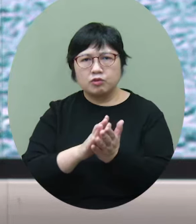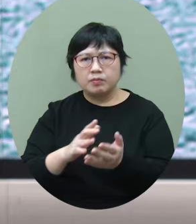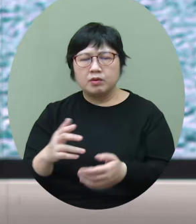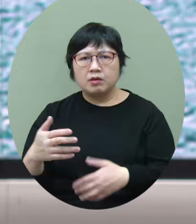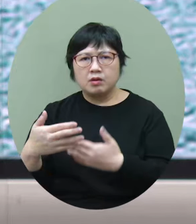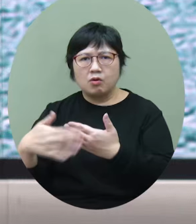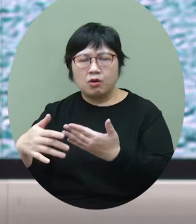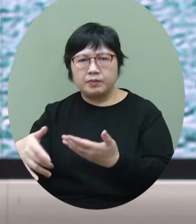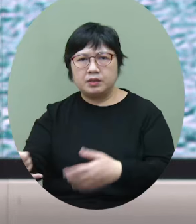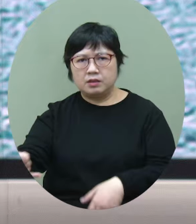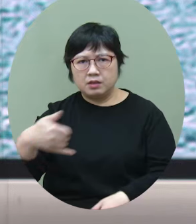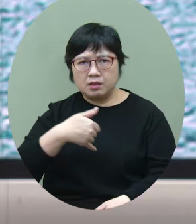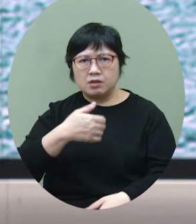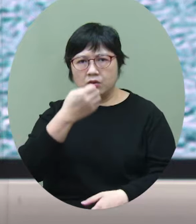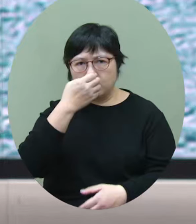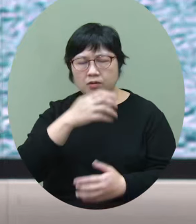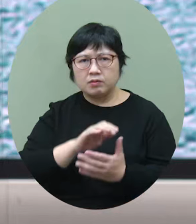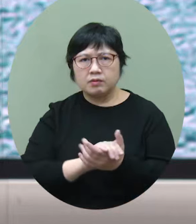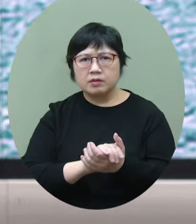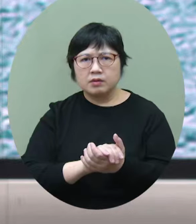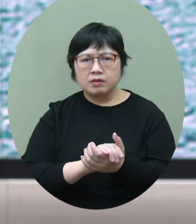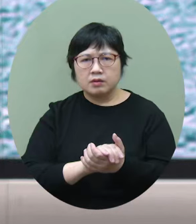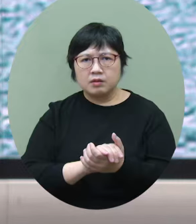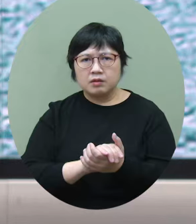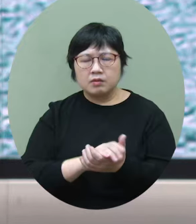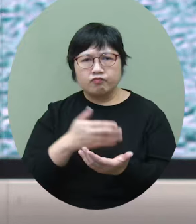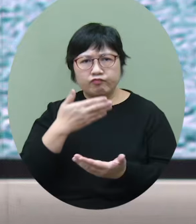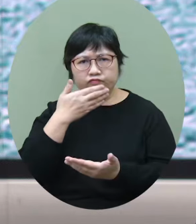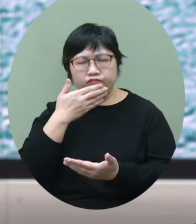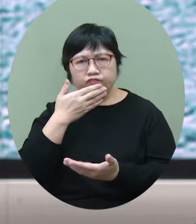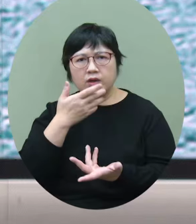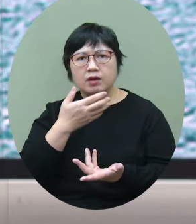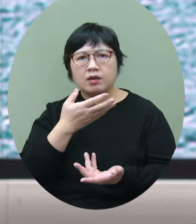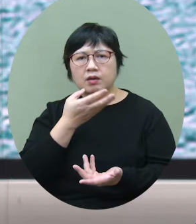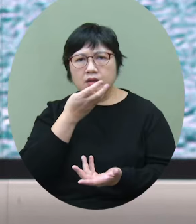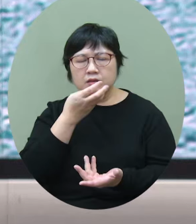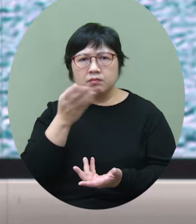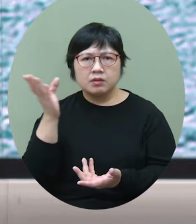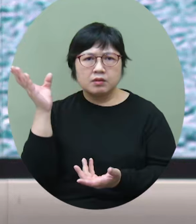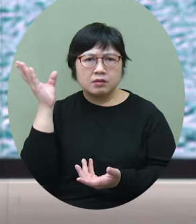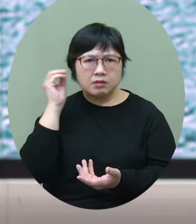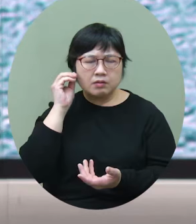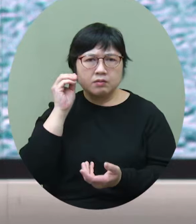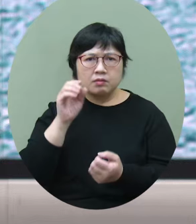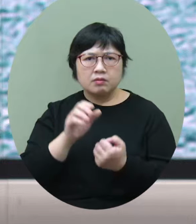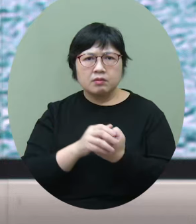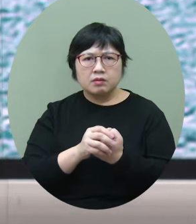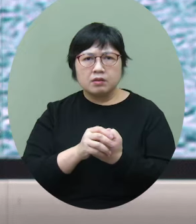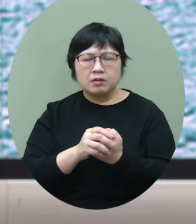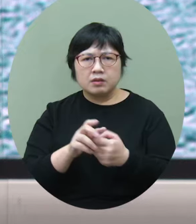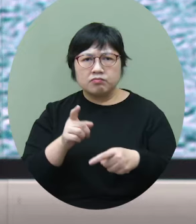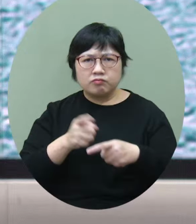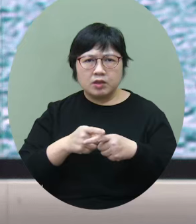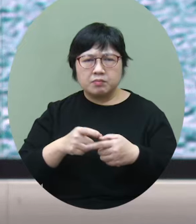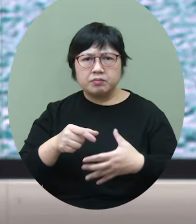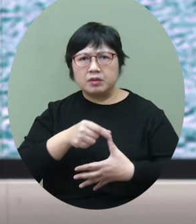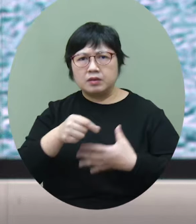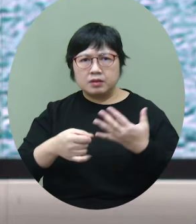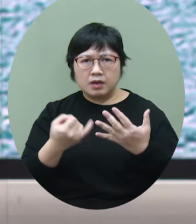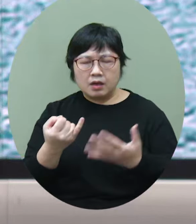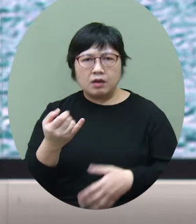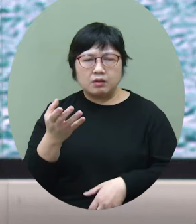案。咁啲年紀就比較年輕啲嘅，咁就冇聽聞佢哋係有啲好惡化或者其他嘅情況。